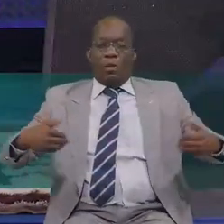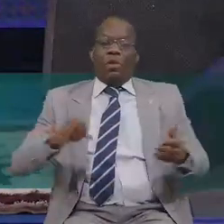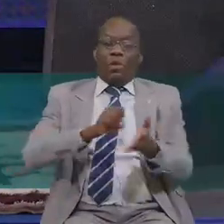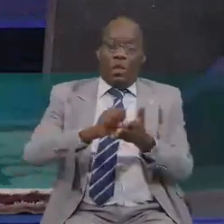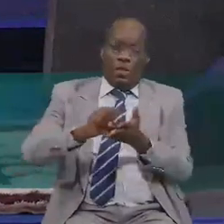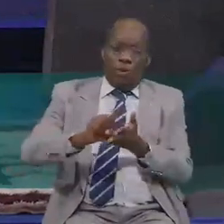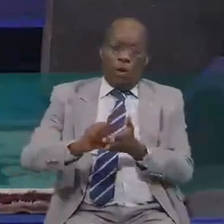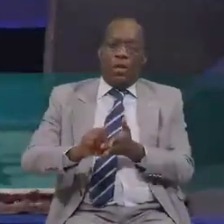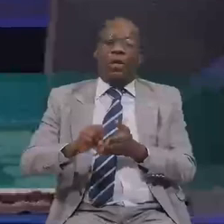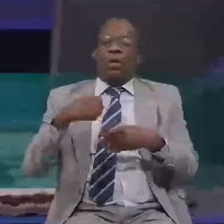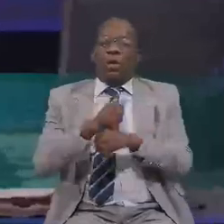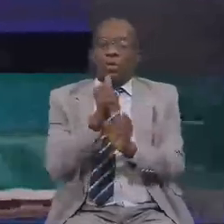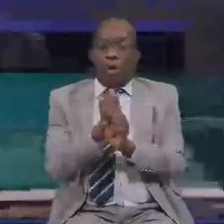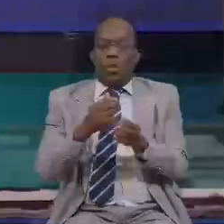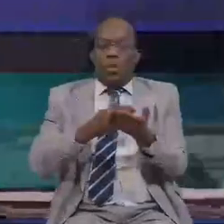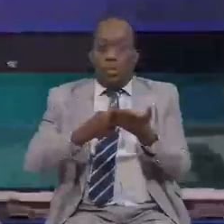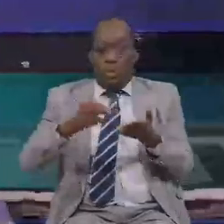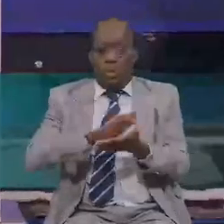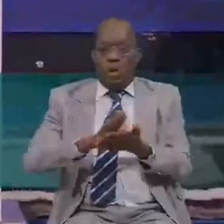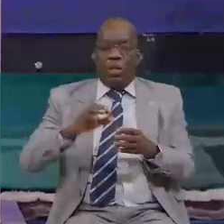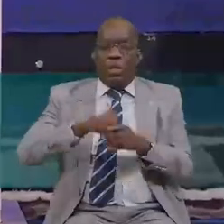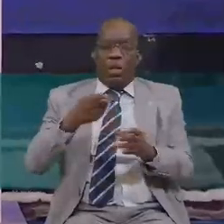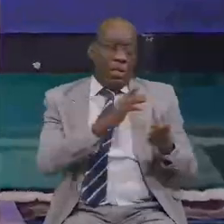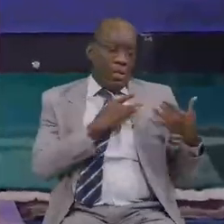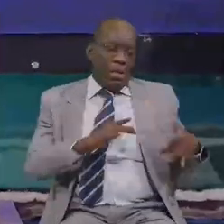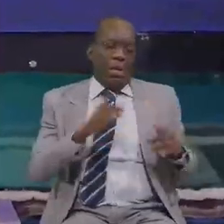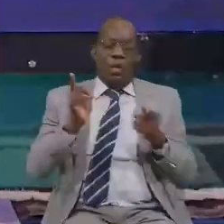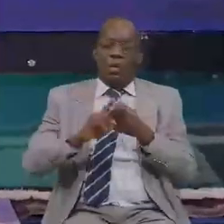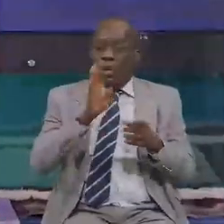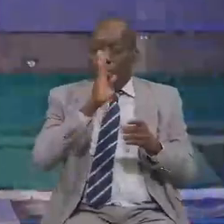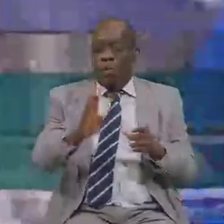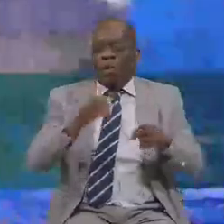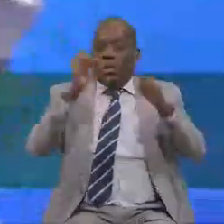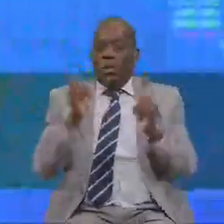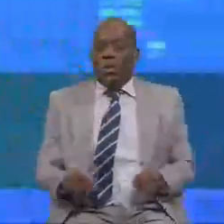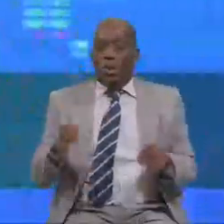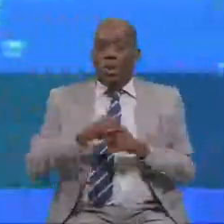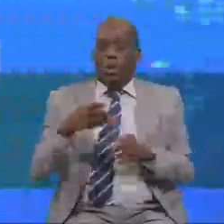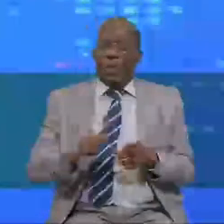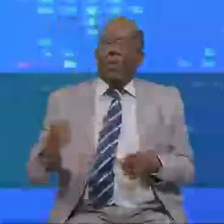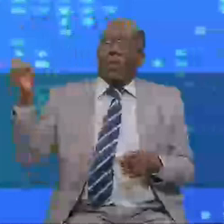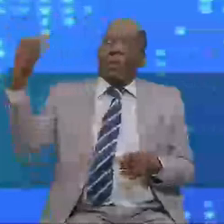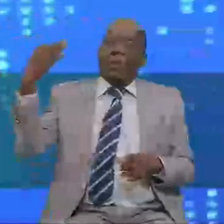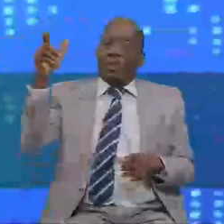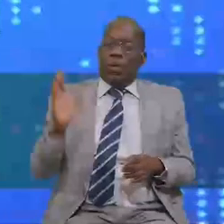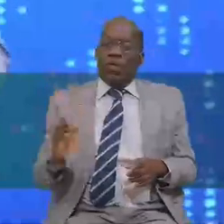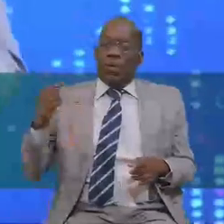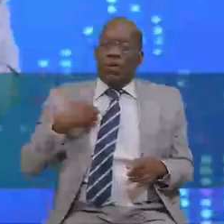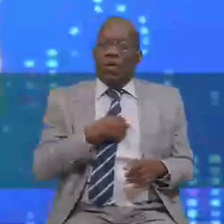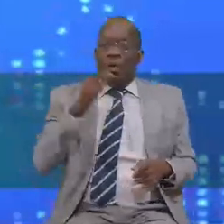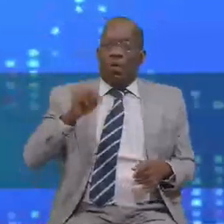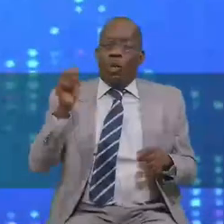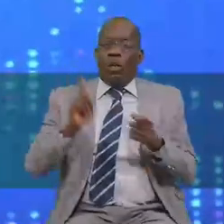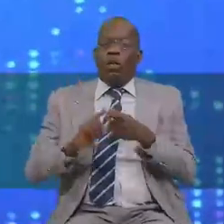rendu saint dans le cœur. Pour se fortifier dans la grâce de Dieu, nous devons expérimenter la